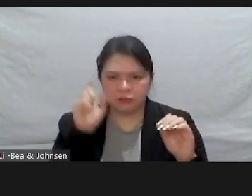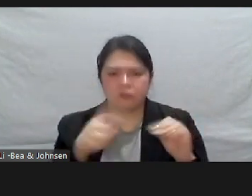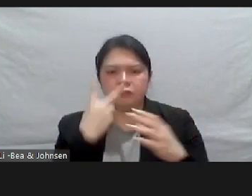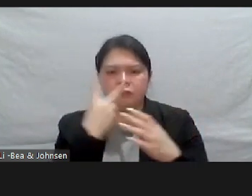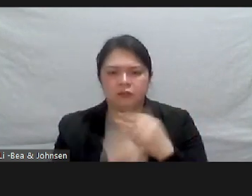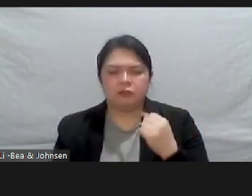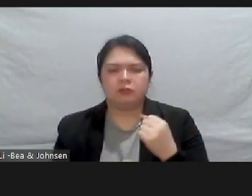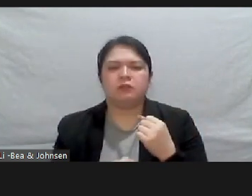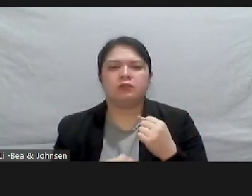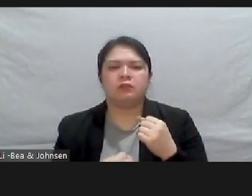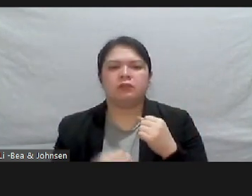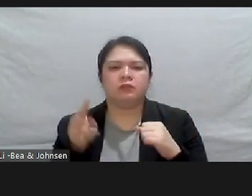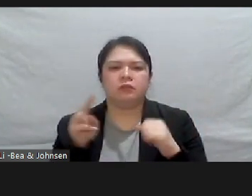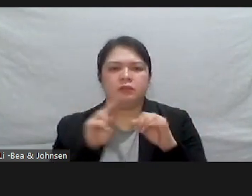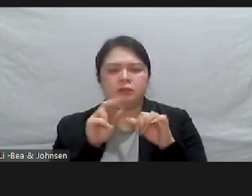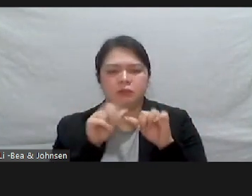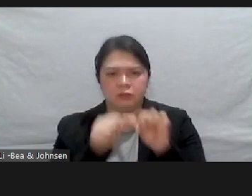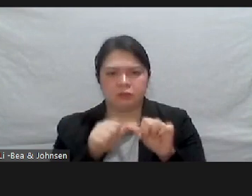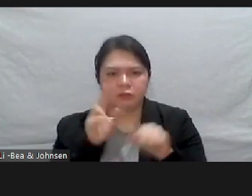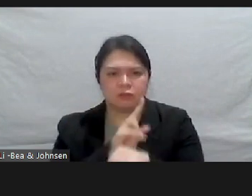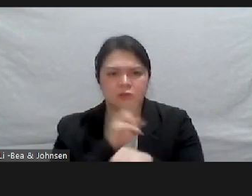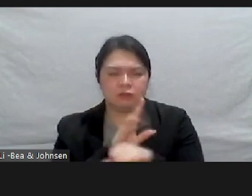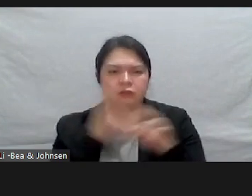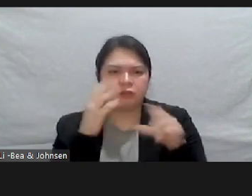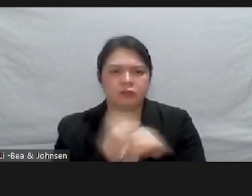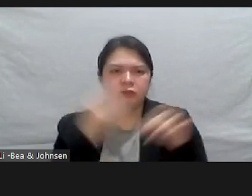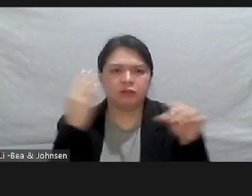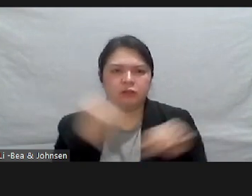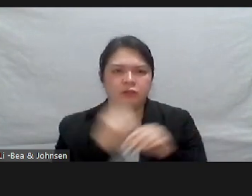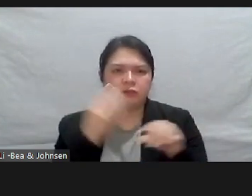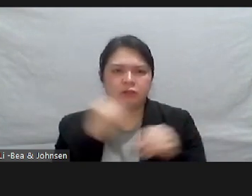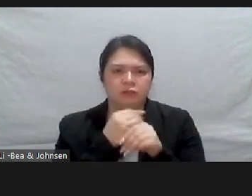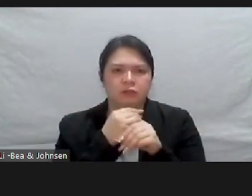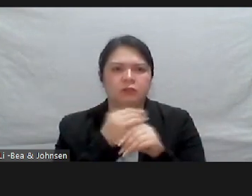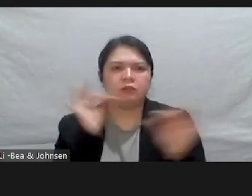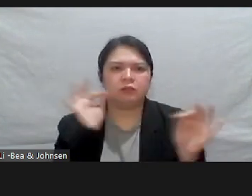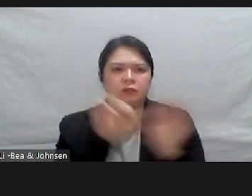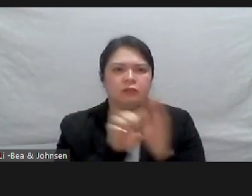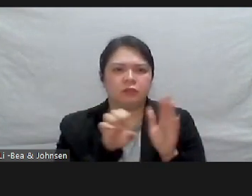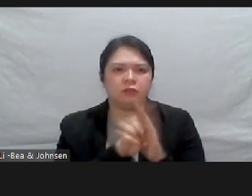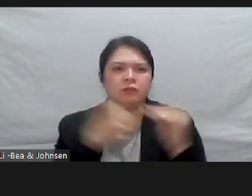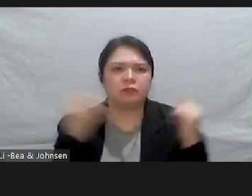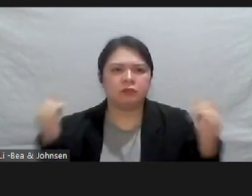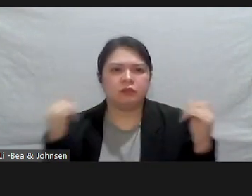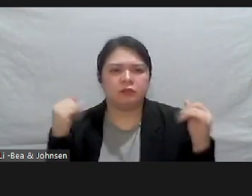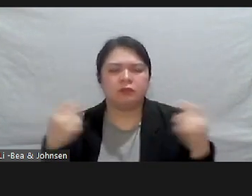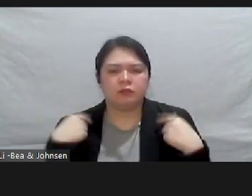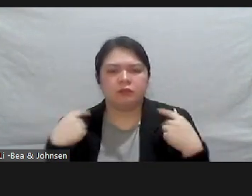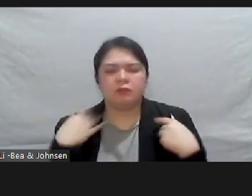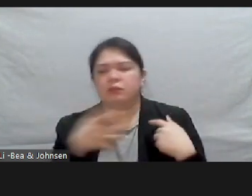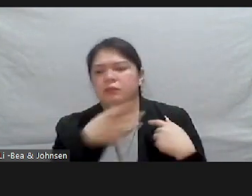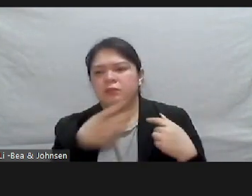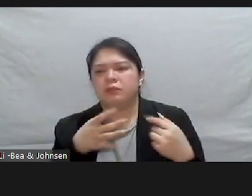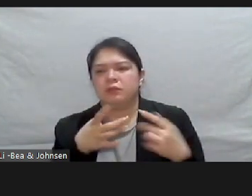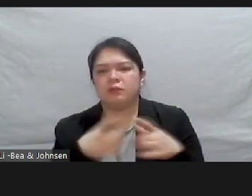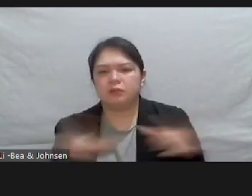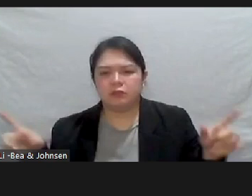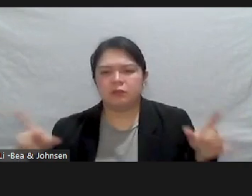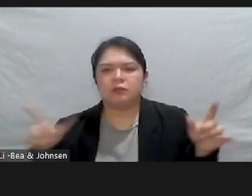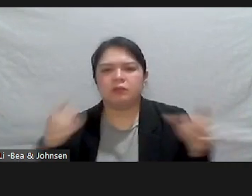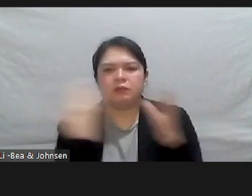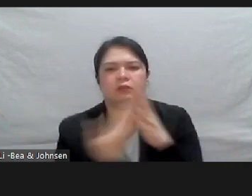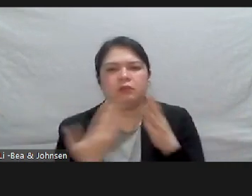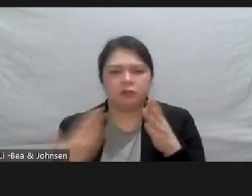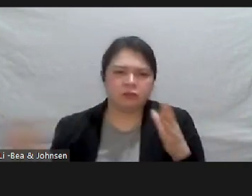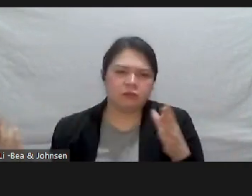at patuloy nilang dadagdagan. Kung nakita natin na dumadami pa rin ang mga mother tongue materials at nagagamit